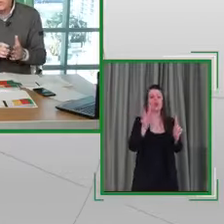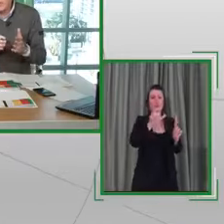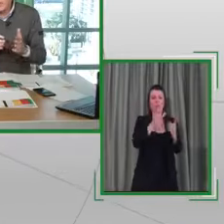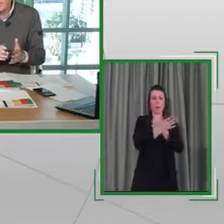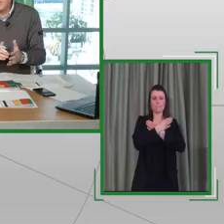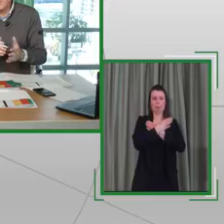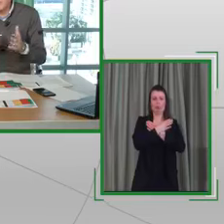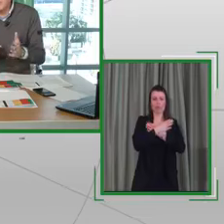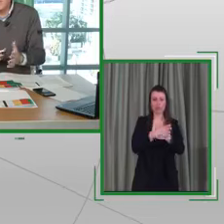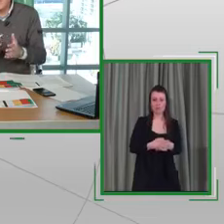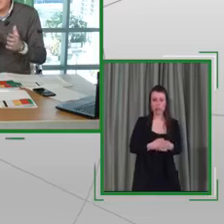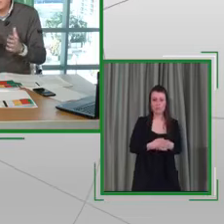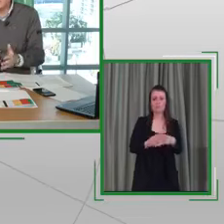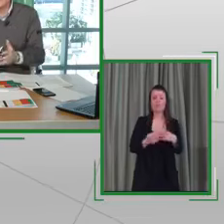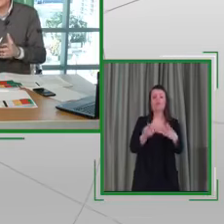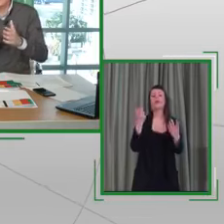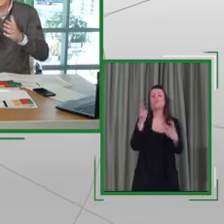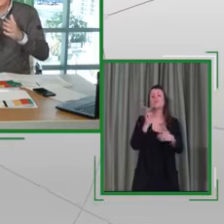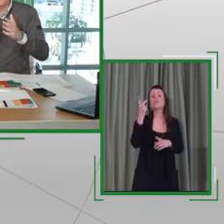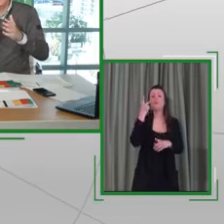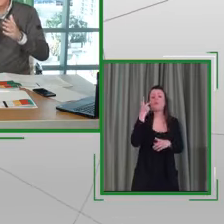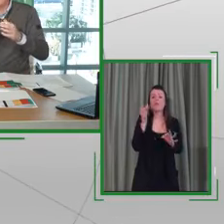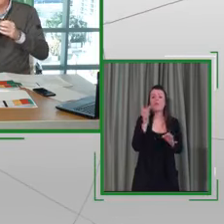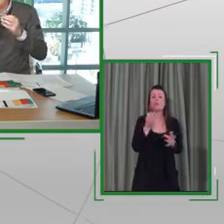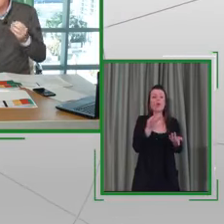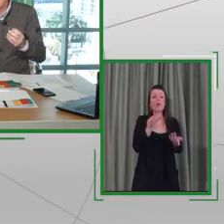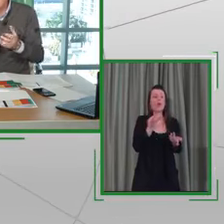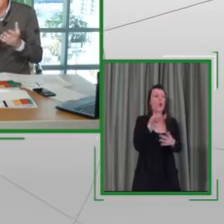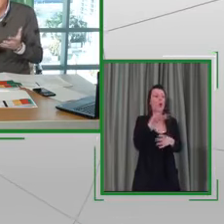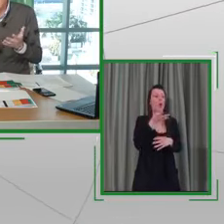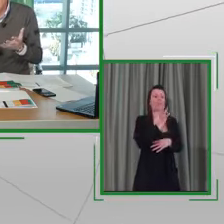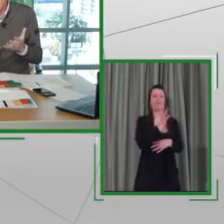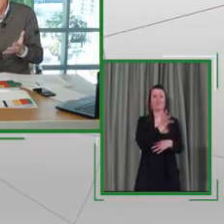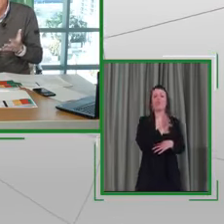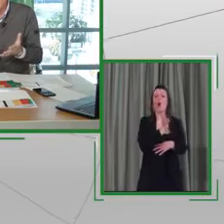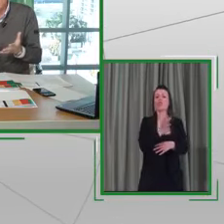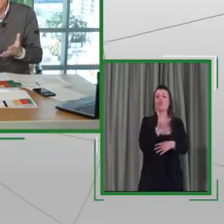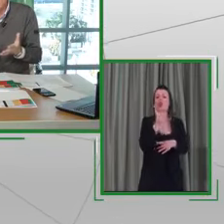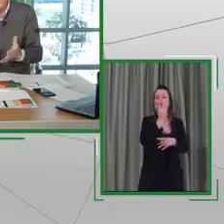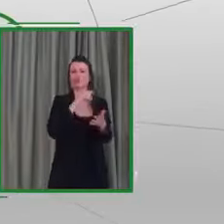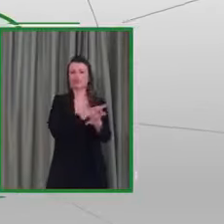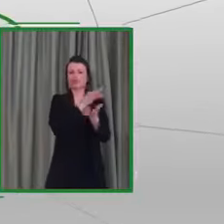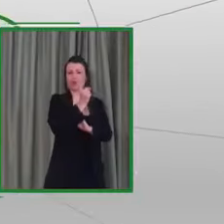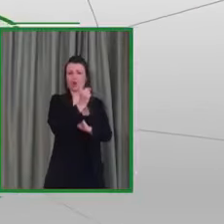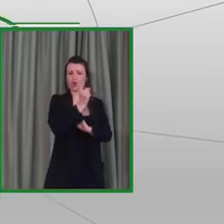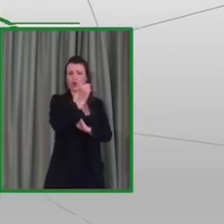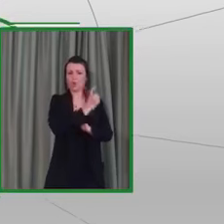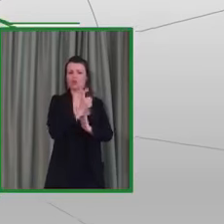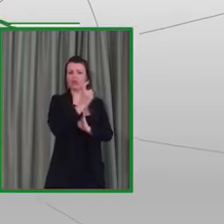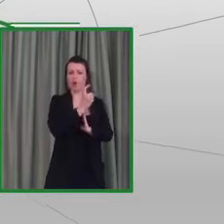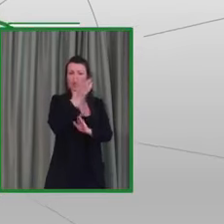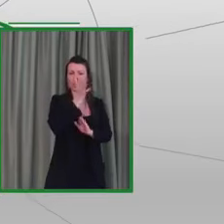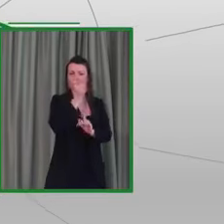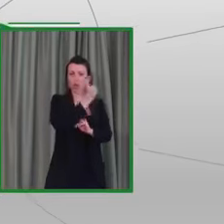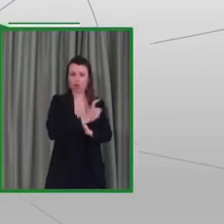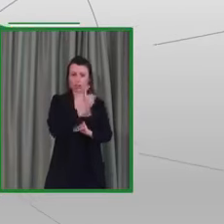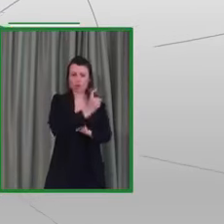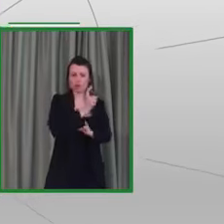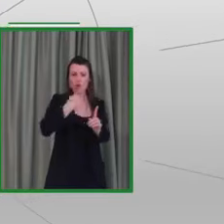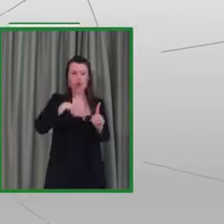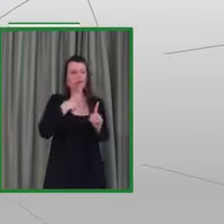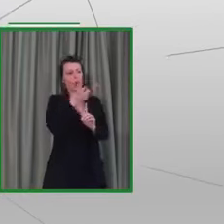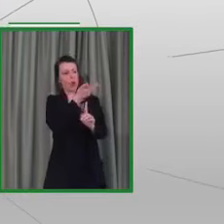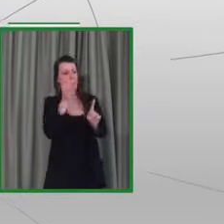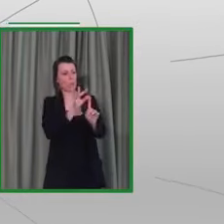14 giorni alla fine molti casi non sono un dato che era stato colto ma in quanto revisione al dato di incubazione